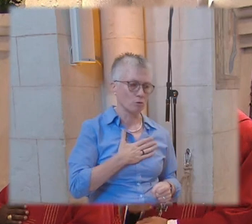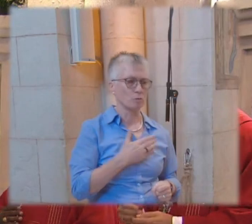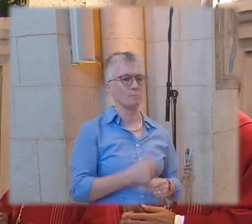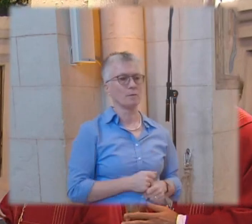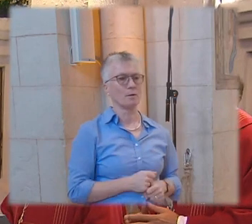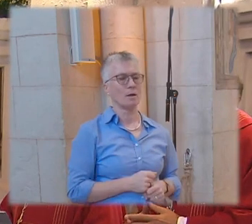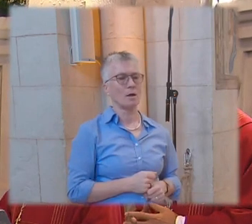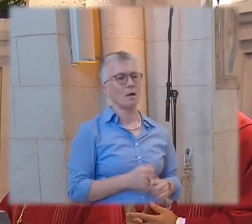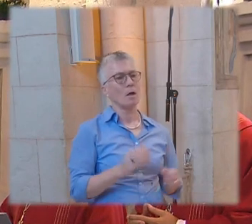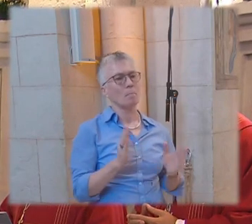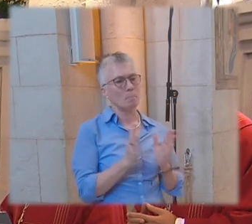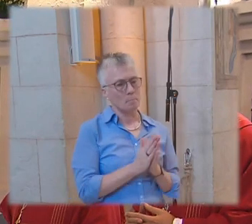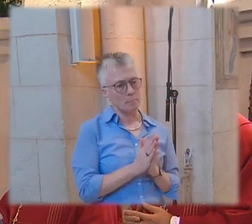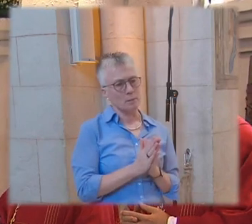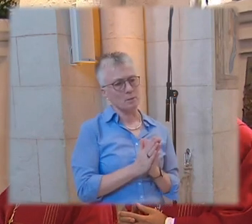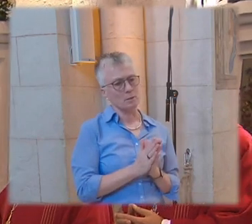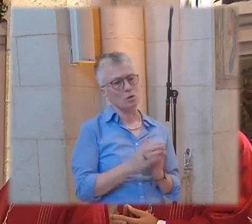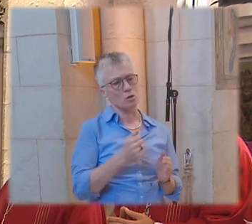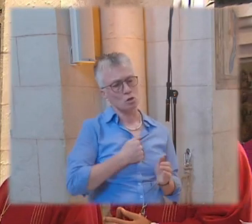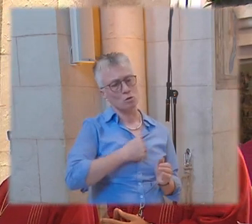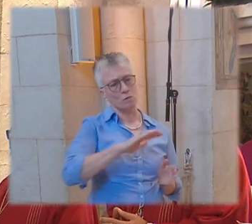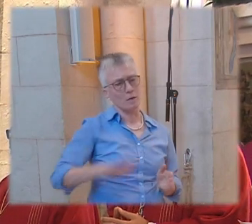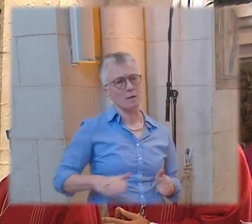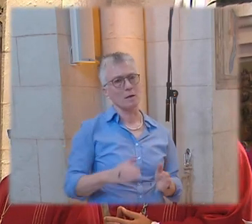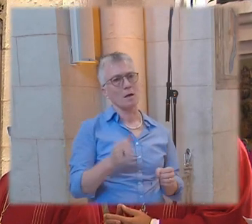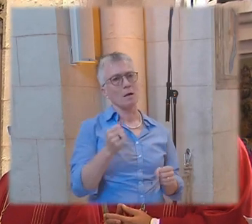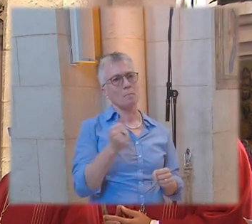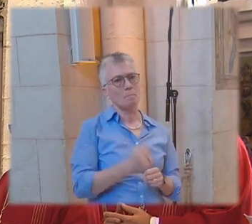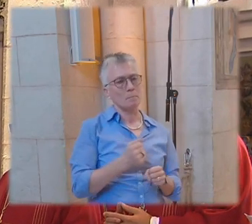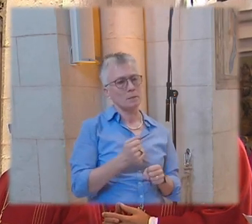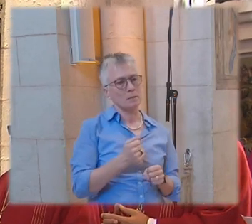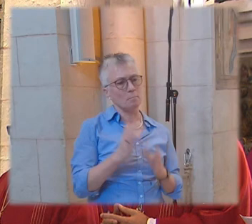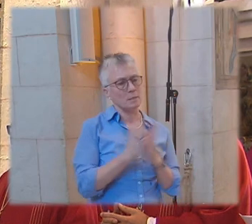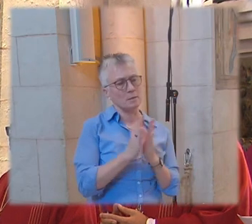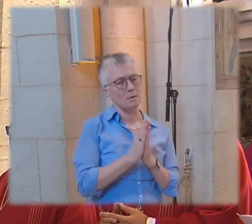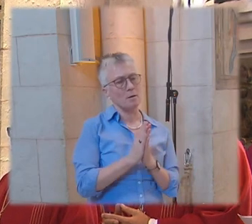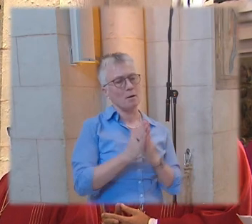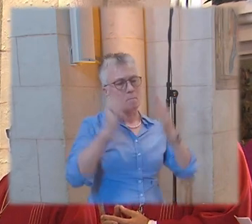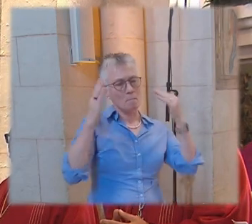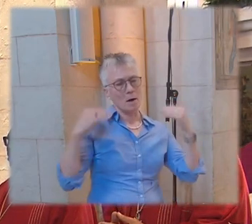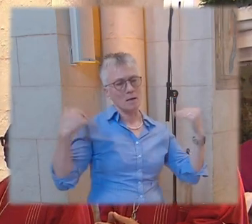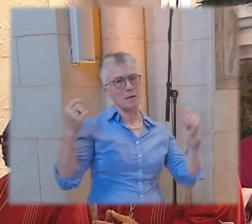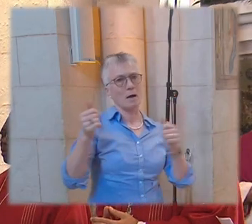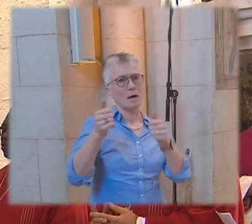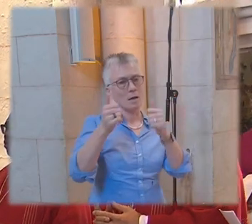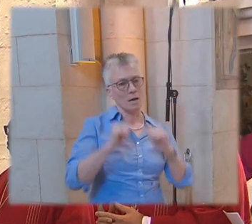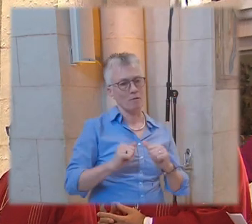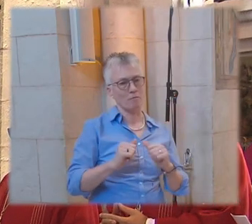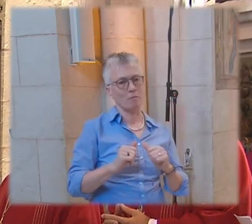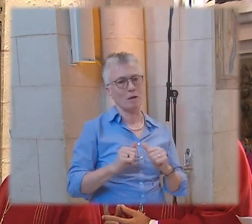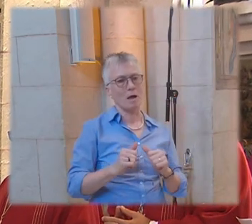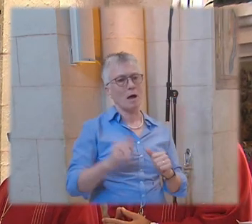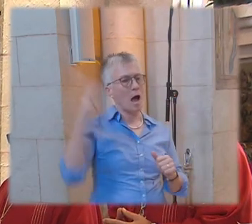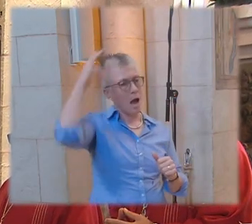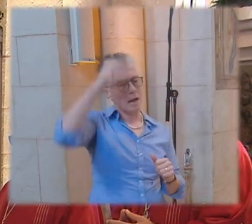durch meine große Schuld. Darum bitte ich die selige Jungfrau Maria, alle Engel und Heiligen und euch,